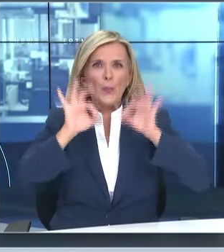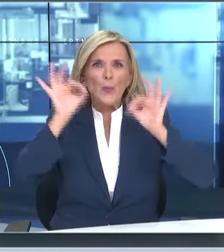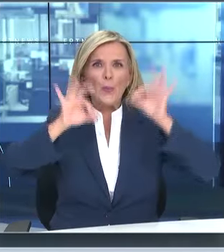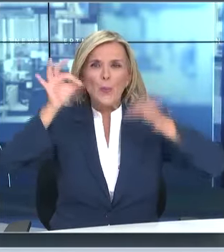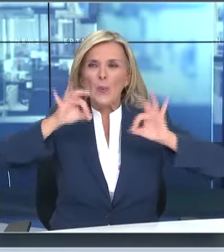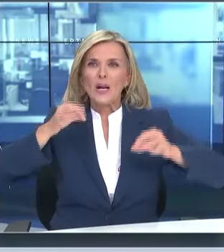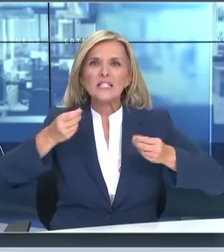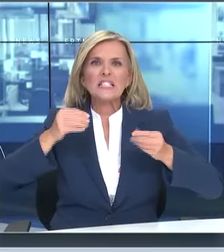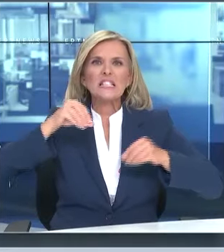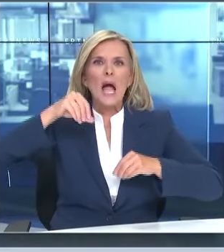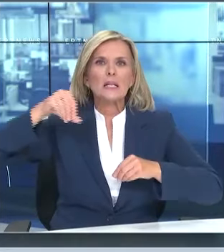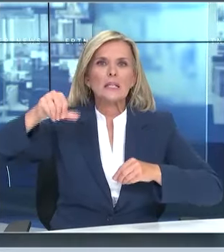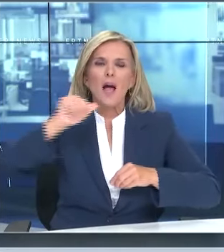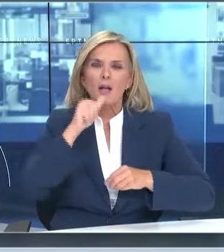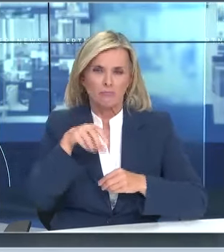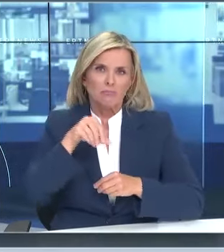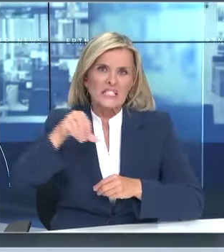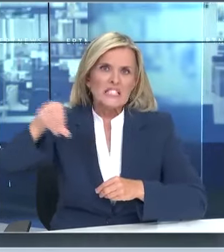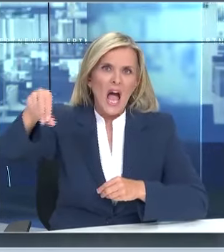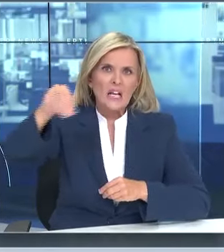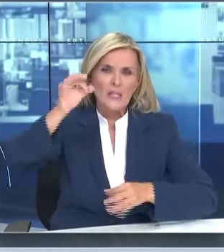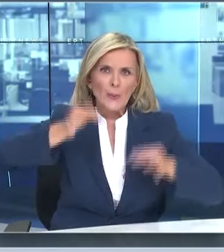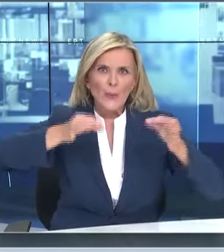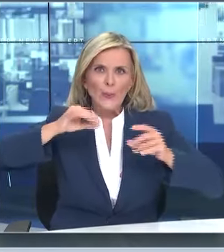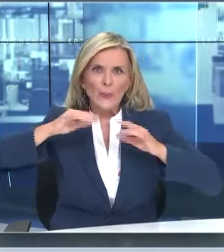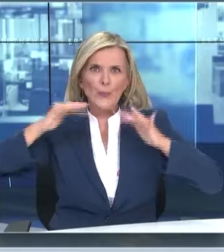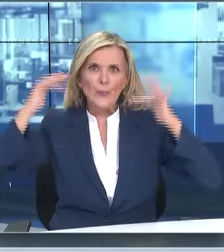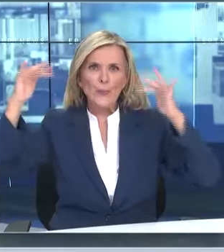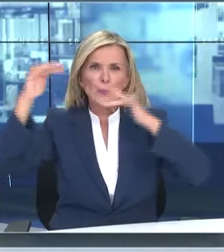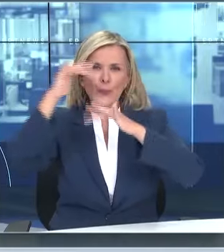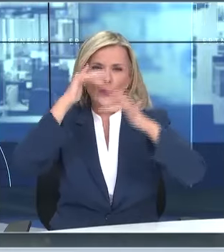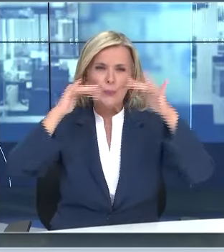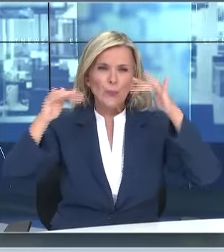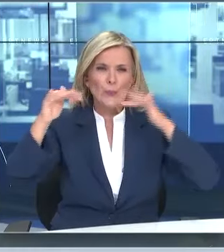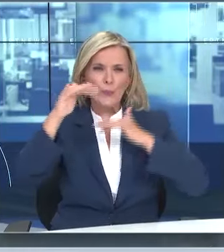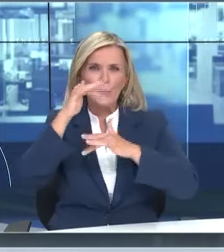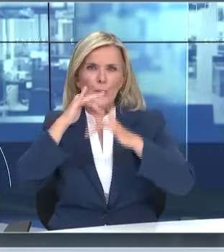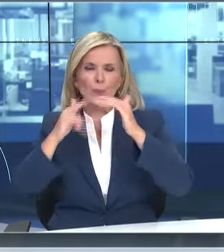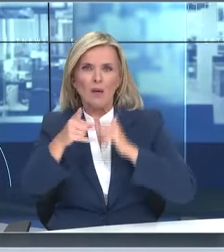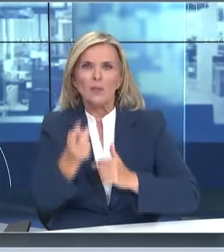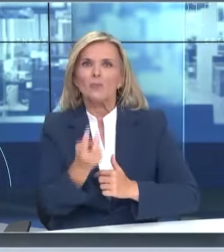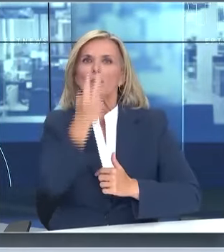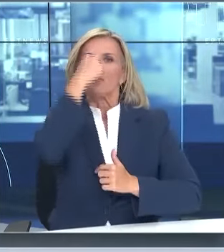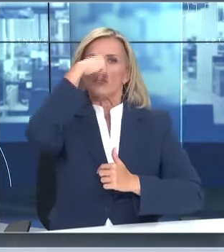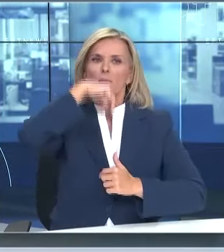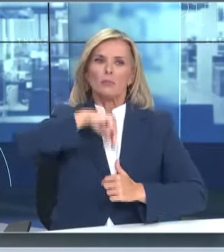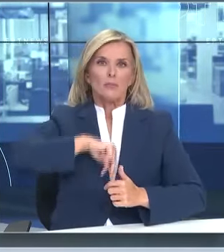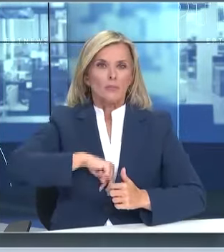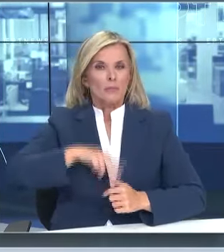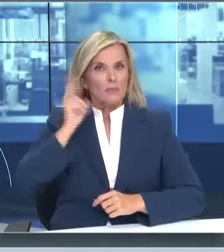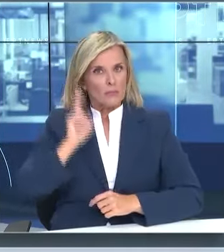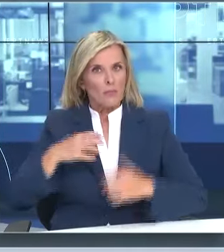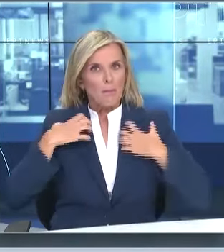έχουν κάνει την κατάσταση και την ατμόσφαιρα αποπνικτική. Καλησπέρα κύριε καθηγητά. Τι στοιχεία έχουμε σχετικά με